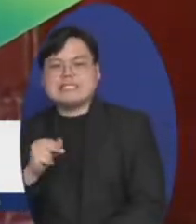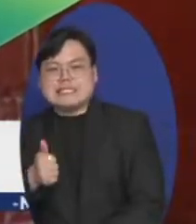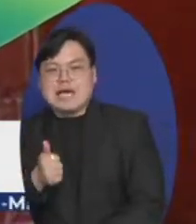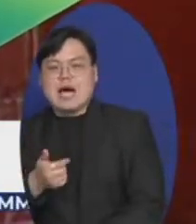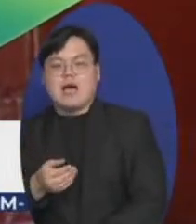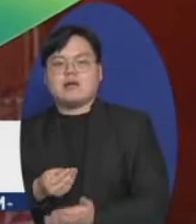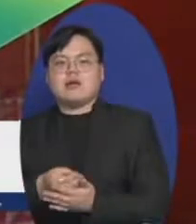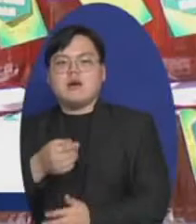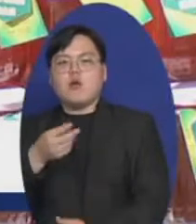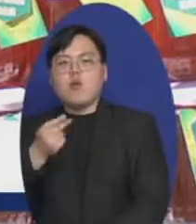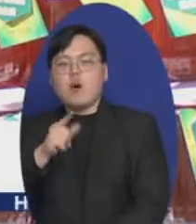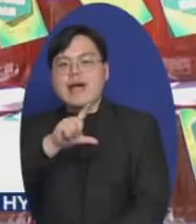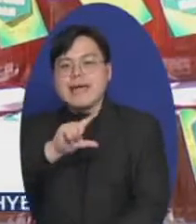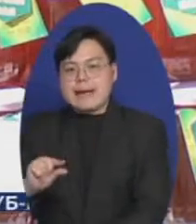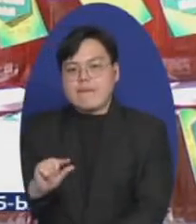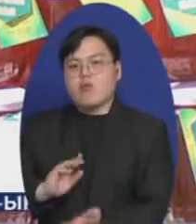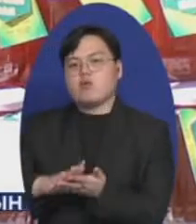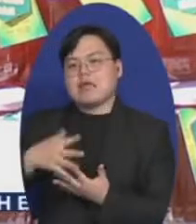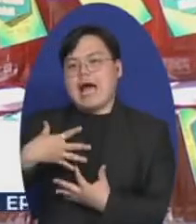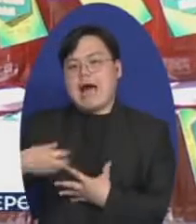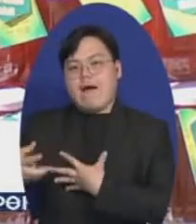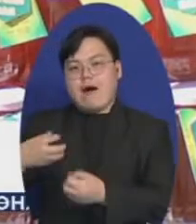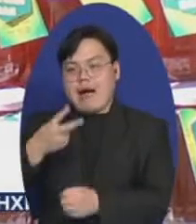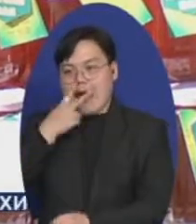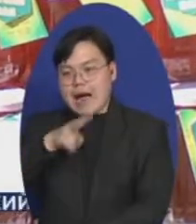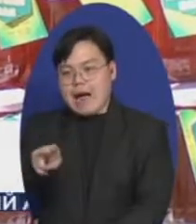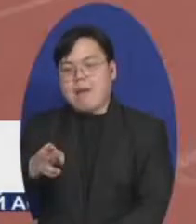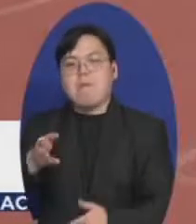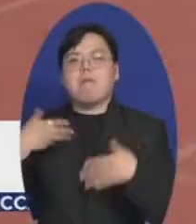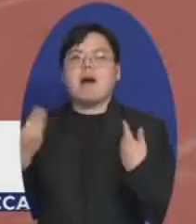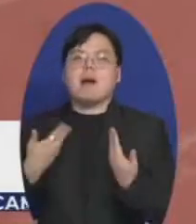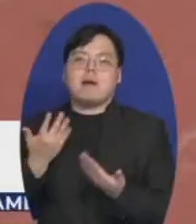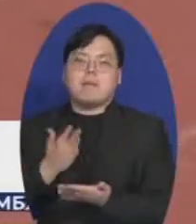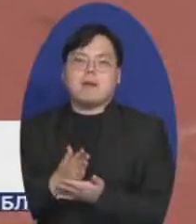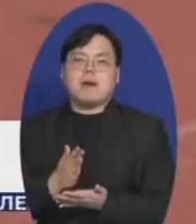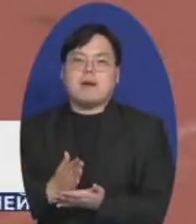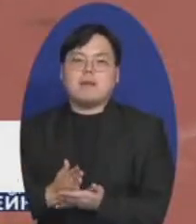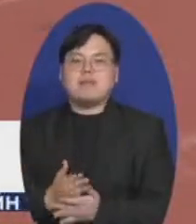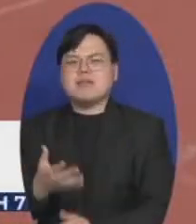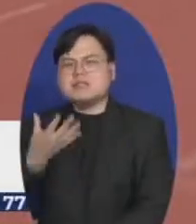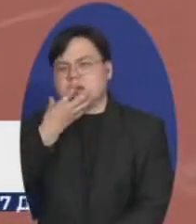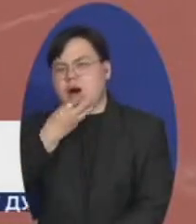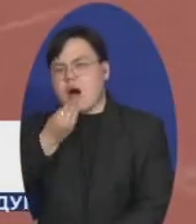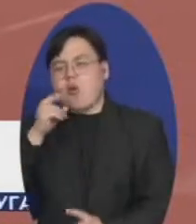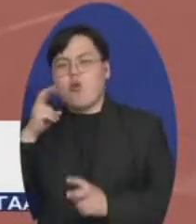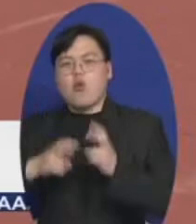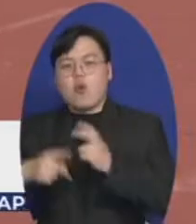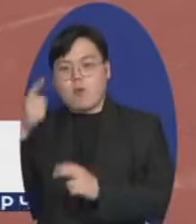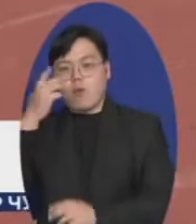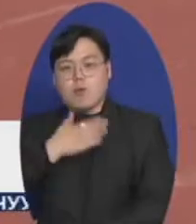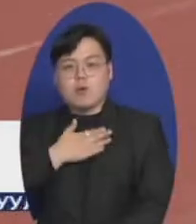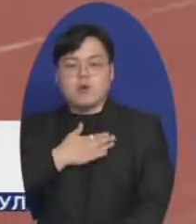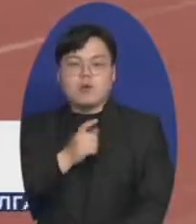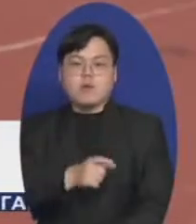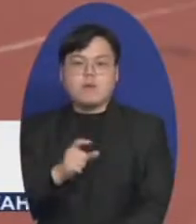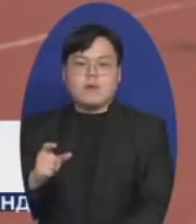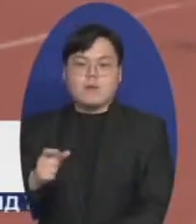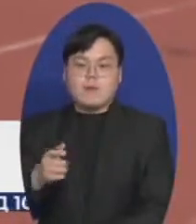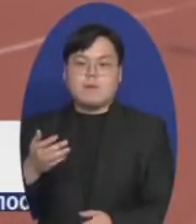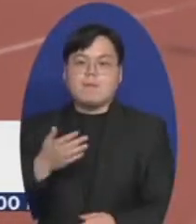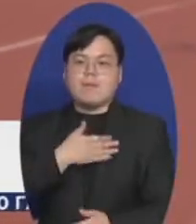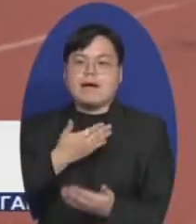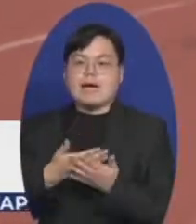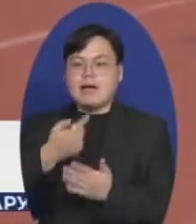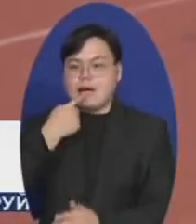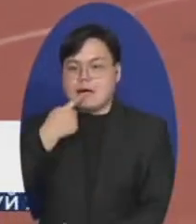хям дүнээр үйлдвэрлэгчийн гараас авч байгаадаа баяртай байна. Ийм сайхан юм үйлдвэрлэж байгаар түмэндээх баярлж байна. Би